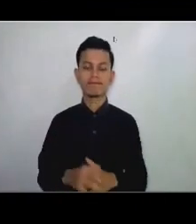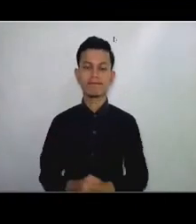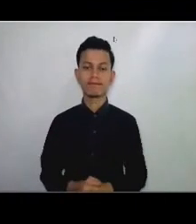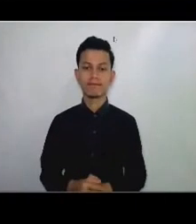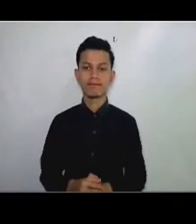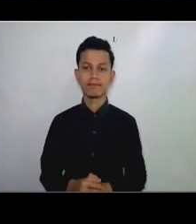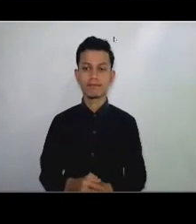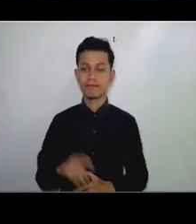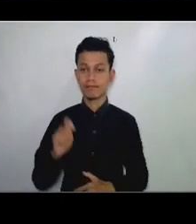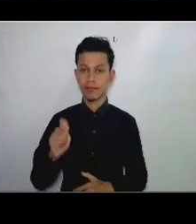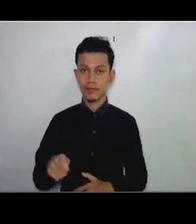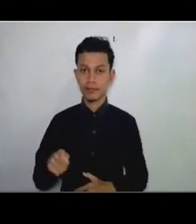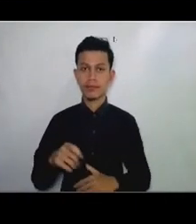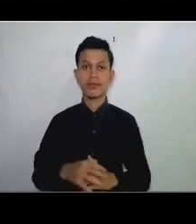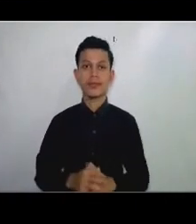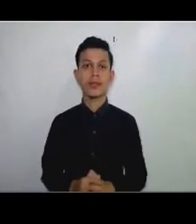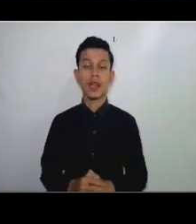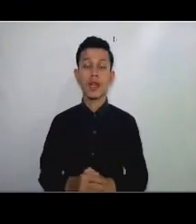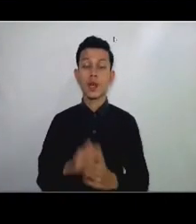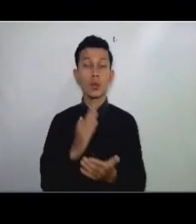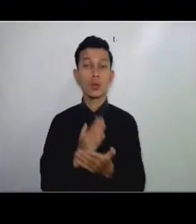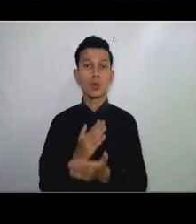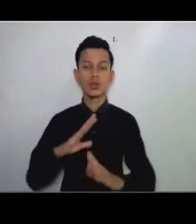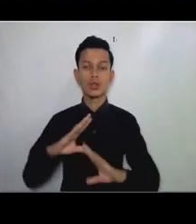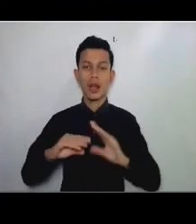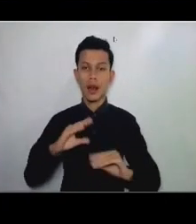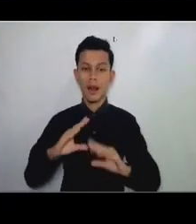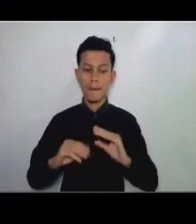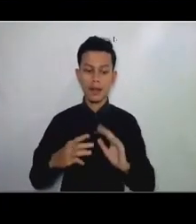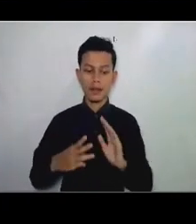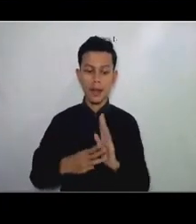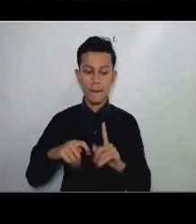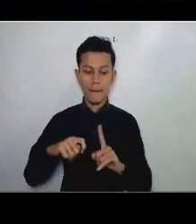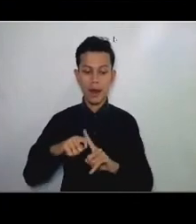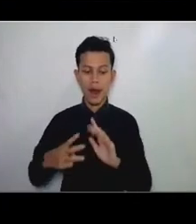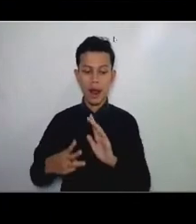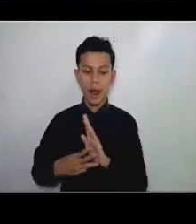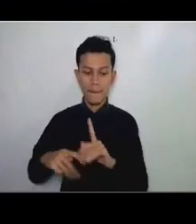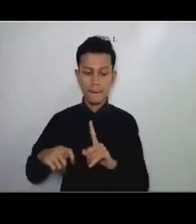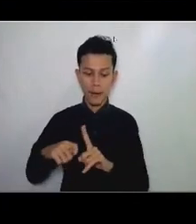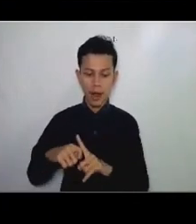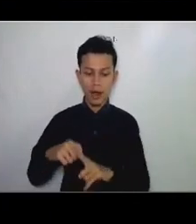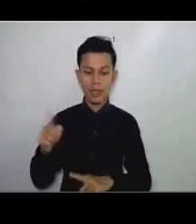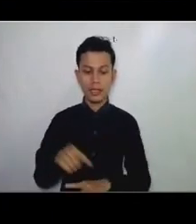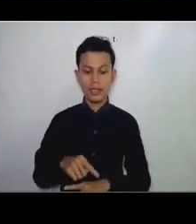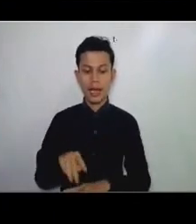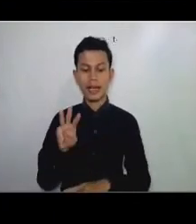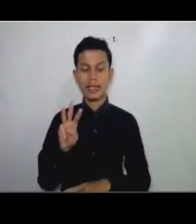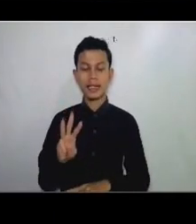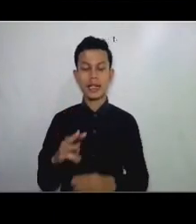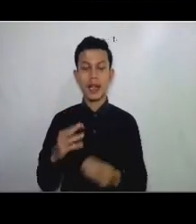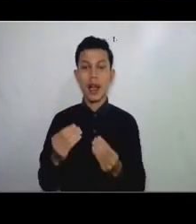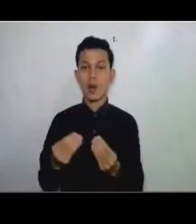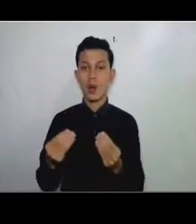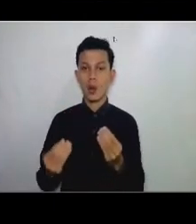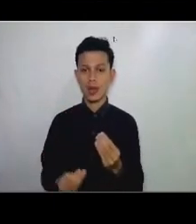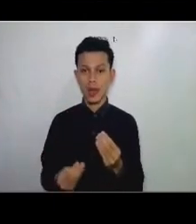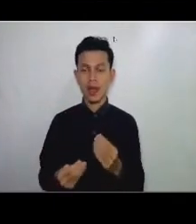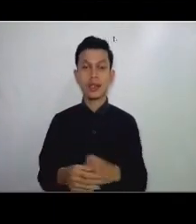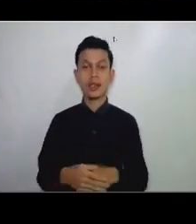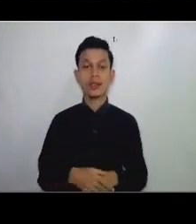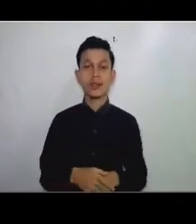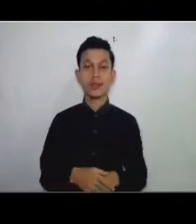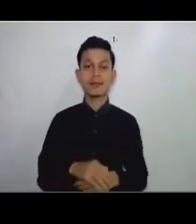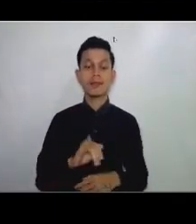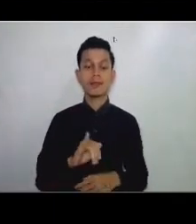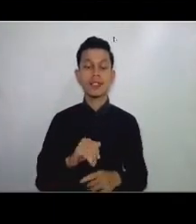Perjuangan demikian diputus dalam rapat majelis kehormatan oleh tiga anggota Majelis kehormatan yaitu W